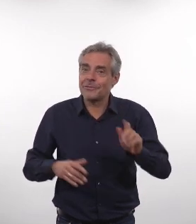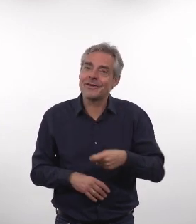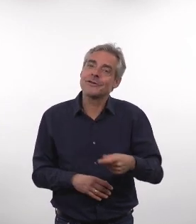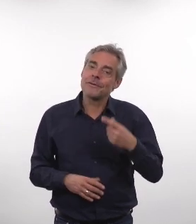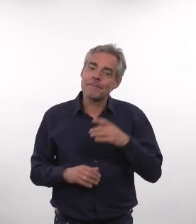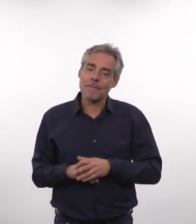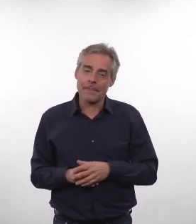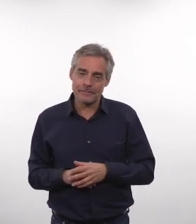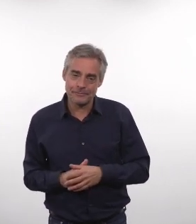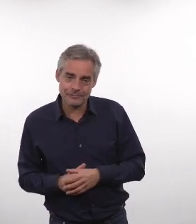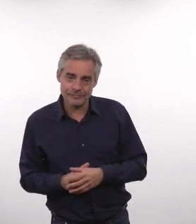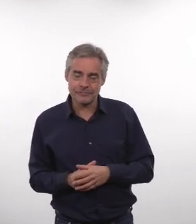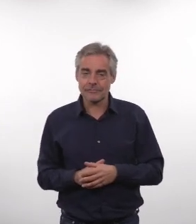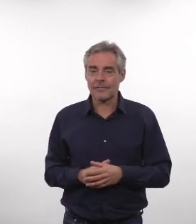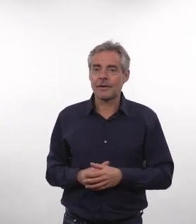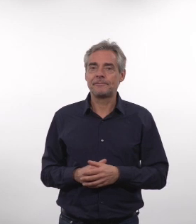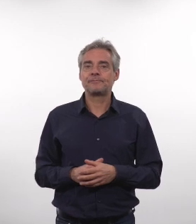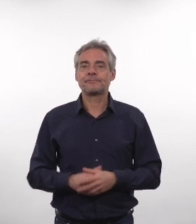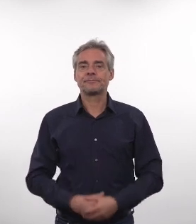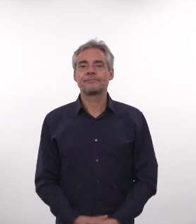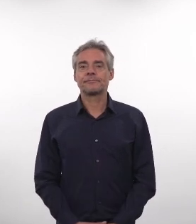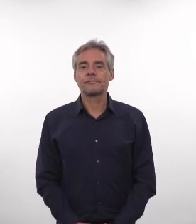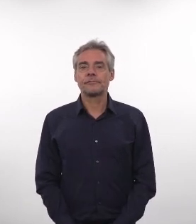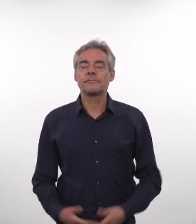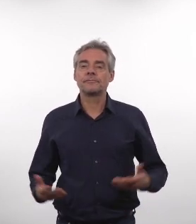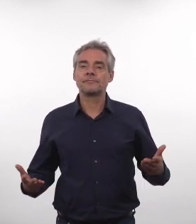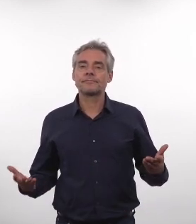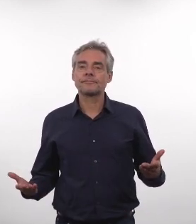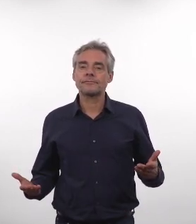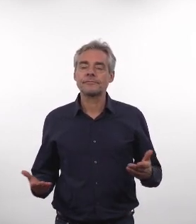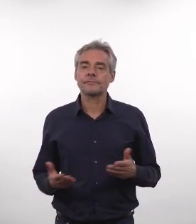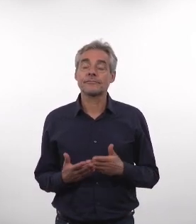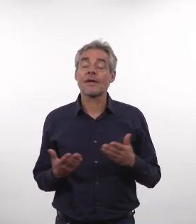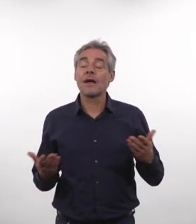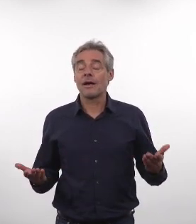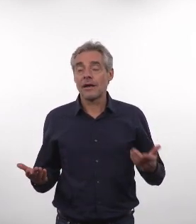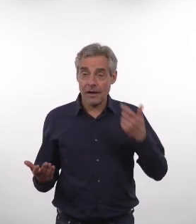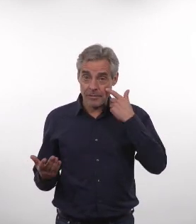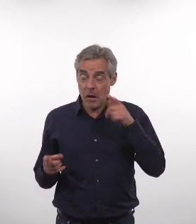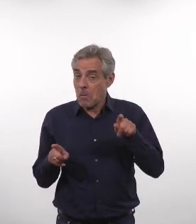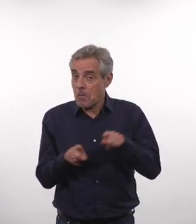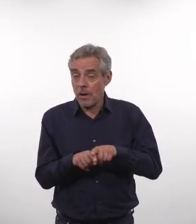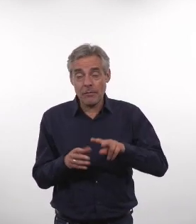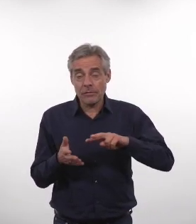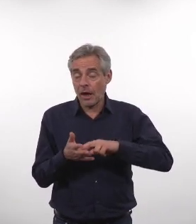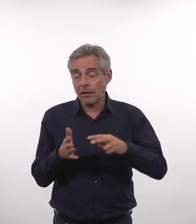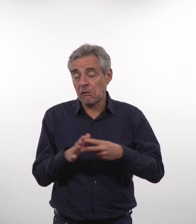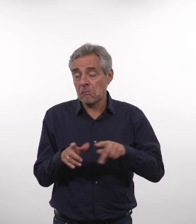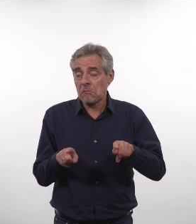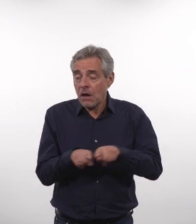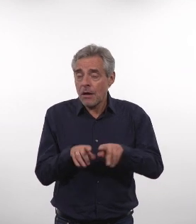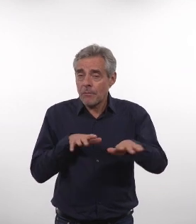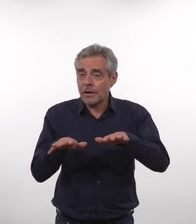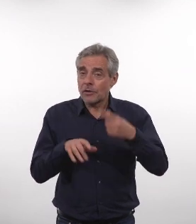ferait partir les oiseaux. Donc, là, en fait, on va faire la même chose pour